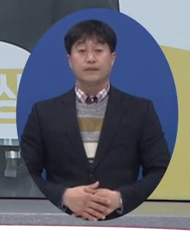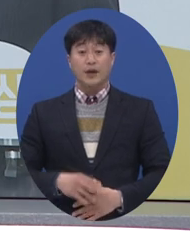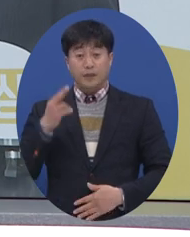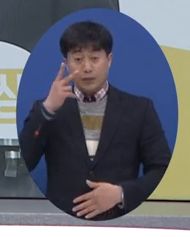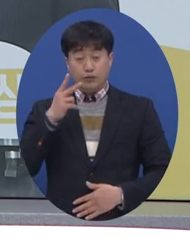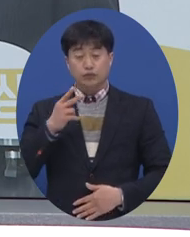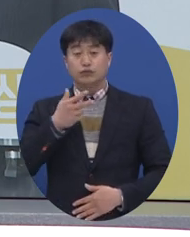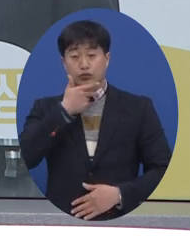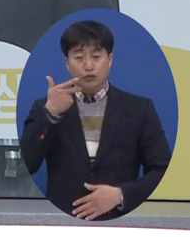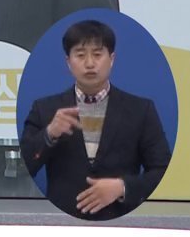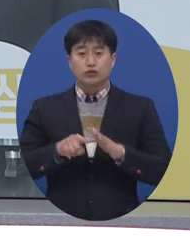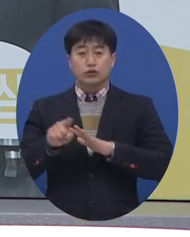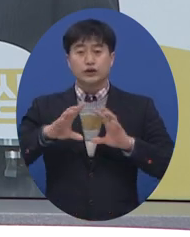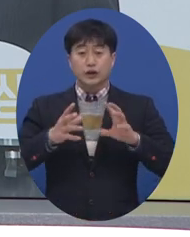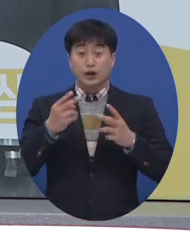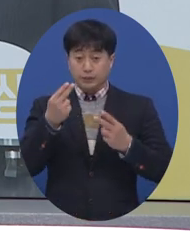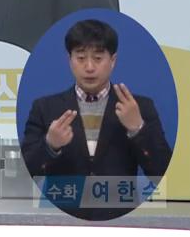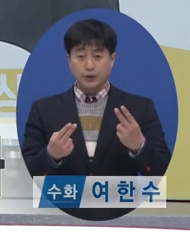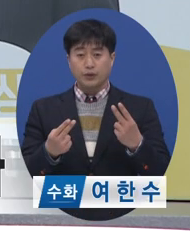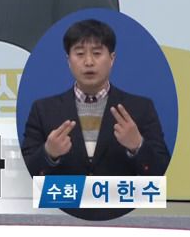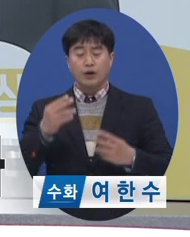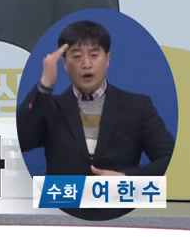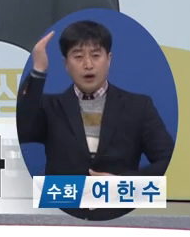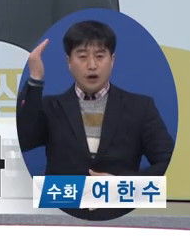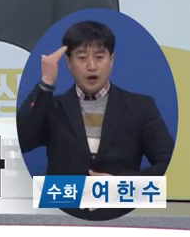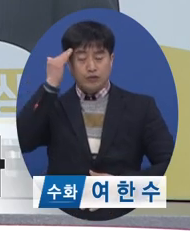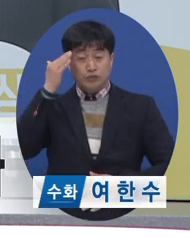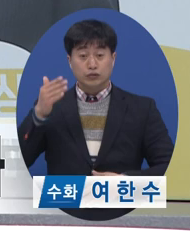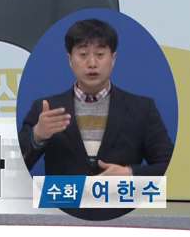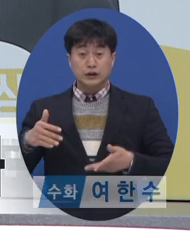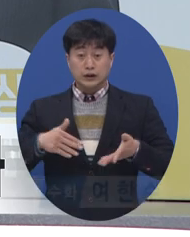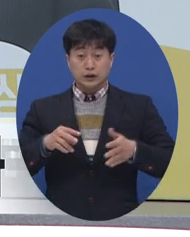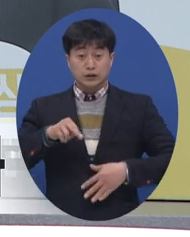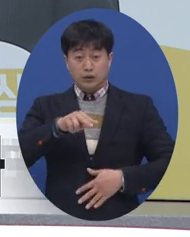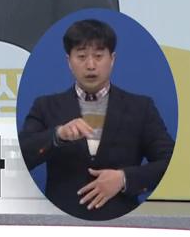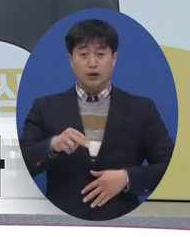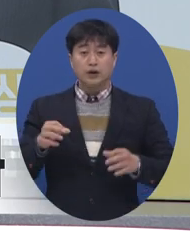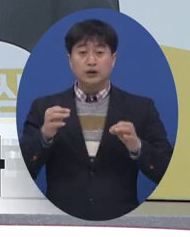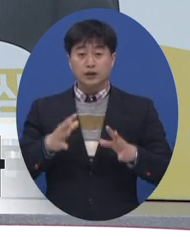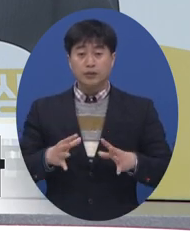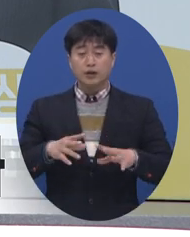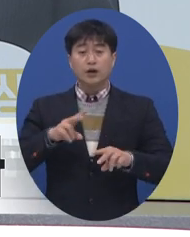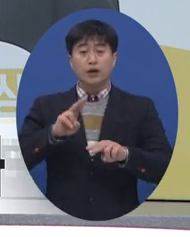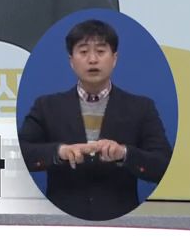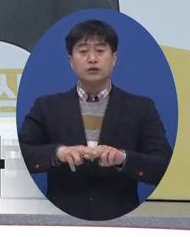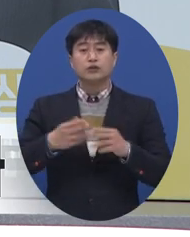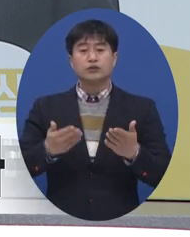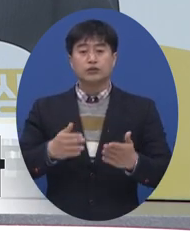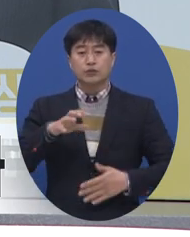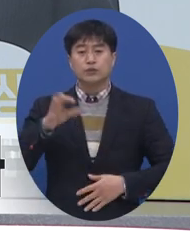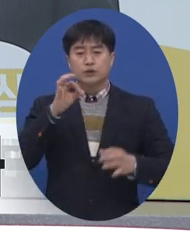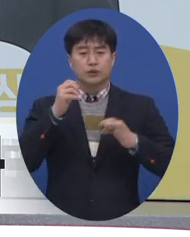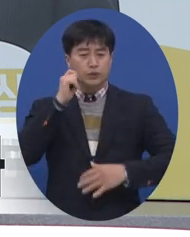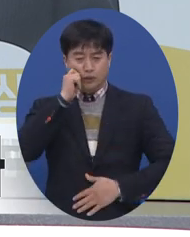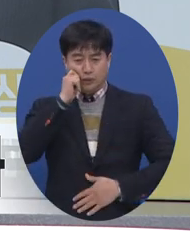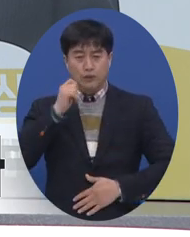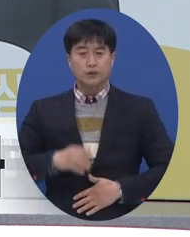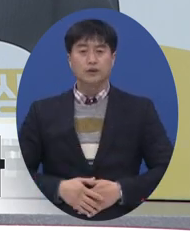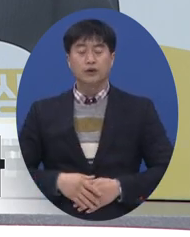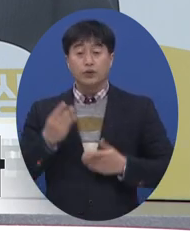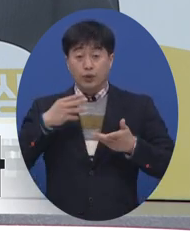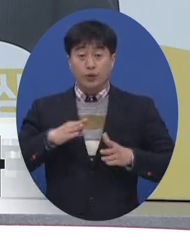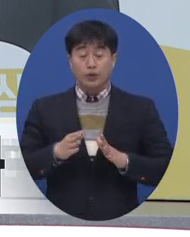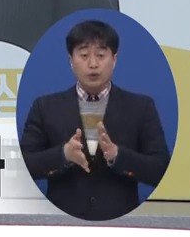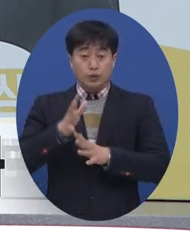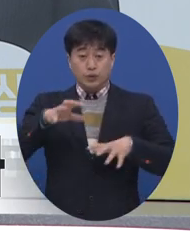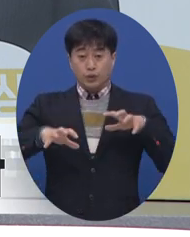미국이나 영국 등 선진국과 비교하면 우리나라는 길을 걷다 잠깐 앉을 곳 조차 찾기 힘들다는 얘기가 있는데요 경우도